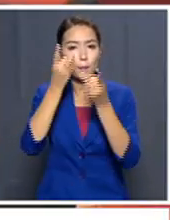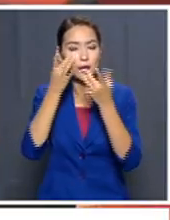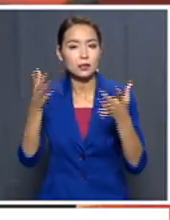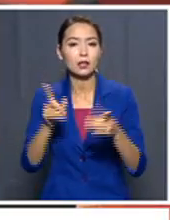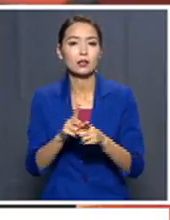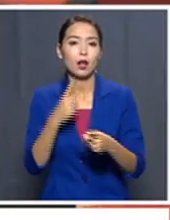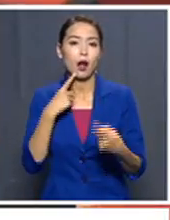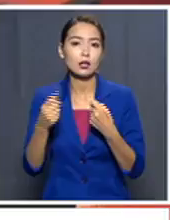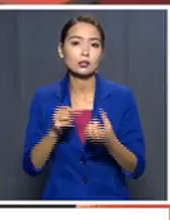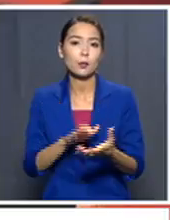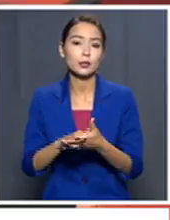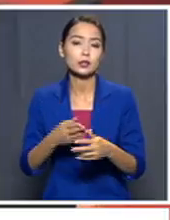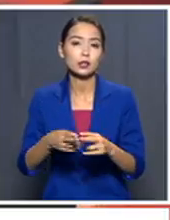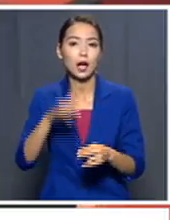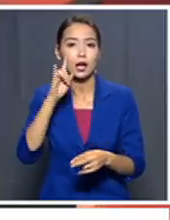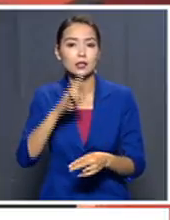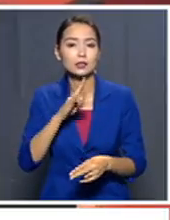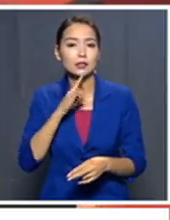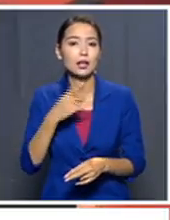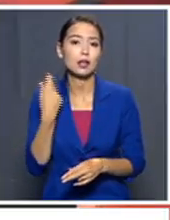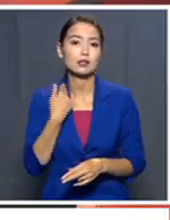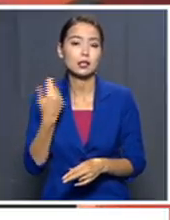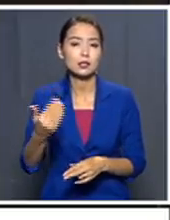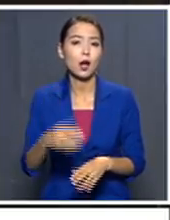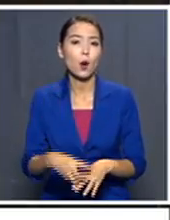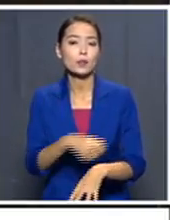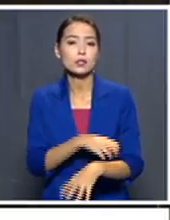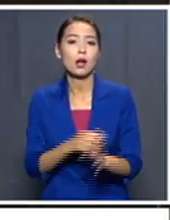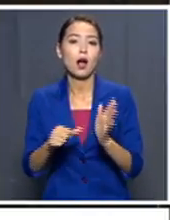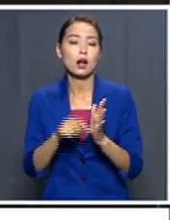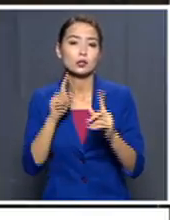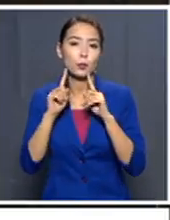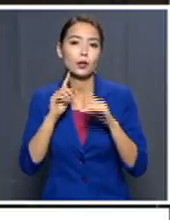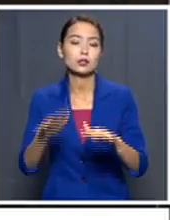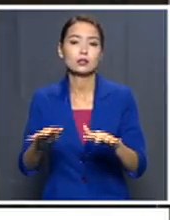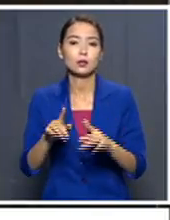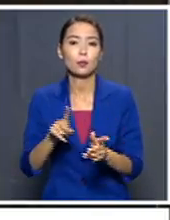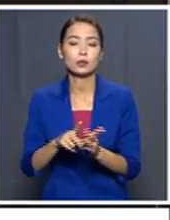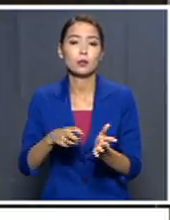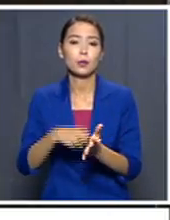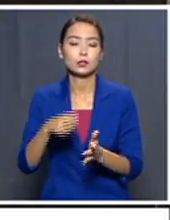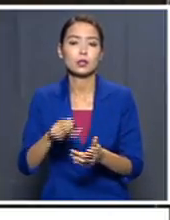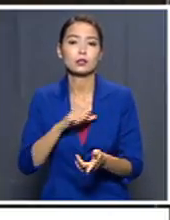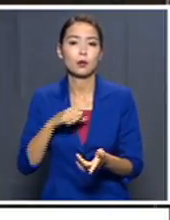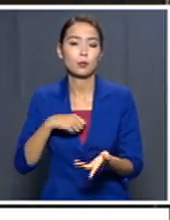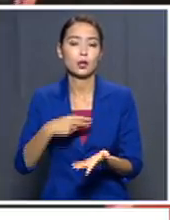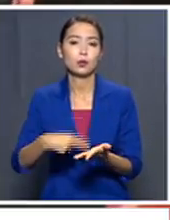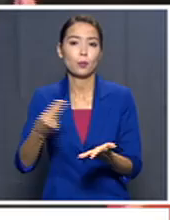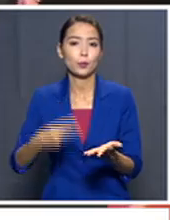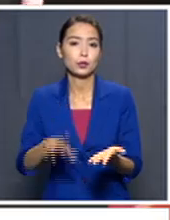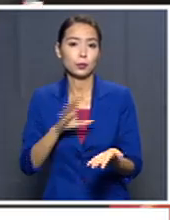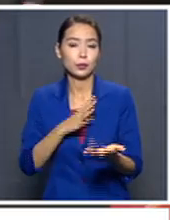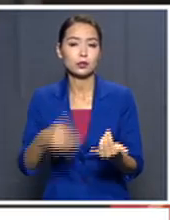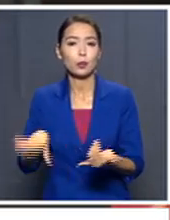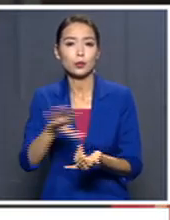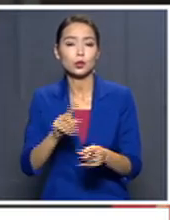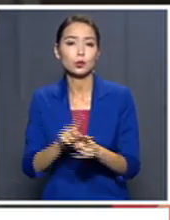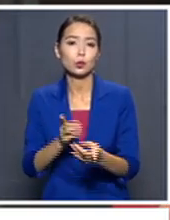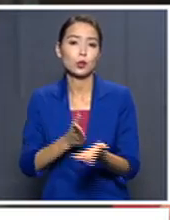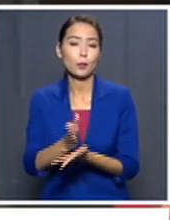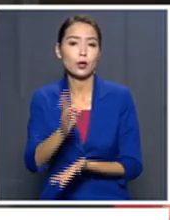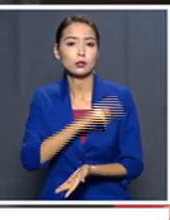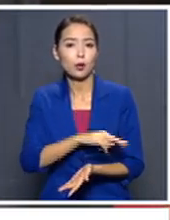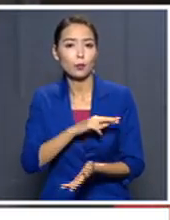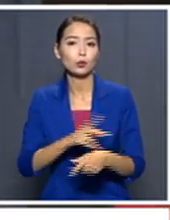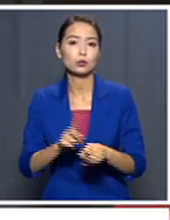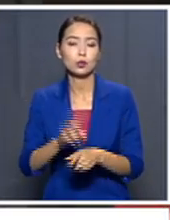жөніндегі Қазақстан-Британ үкіметаралық комиссиясының 6-шы отырысының хаттамасына қол қойылып, тараптар барлық салаларда стратегиялық